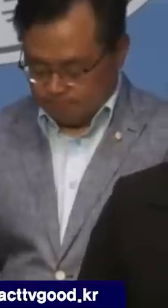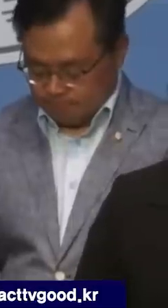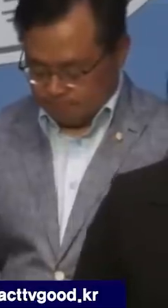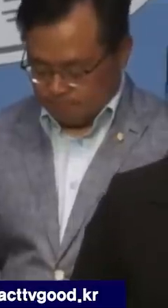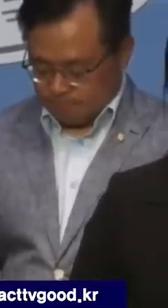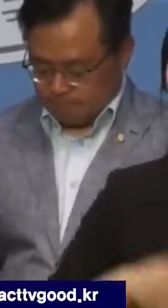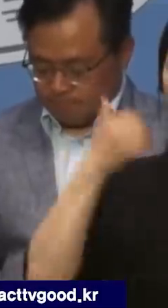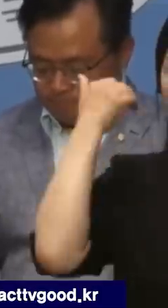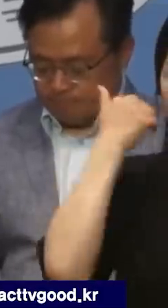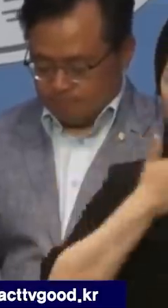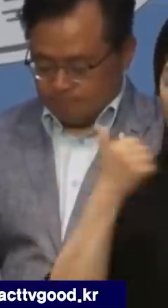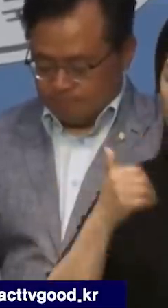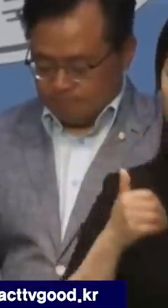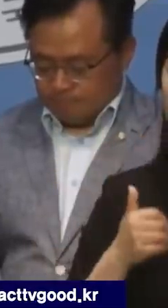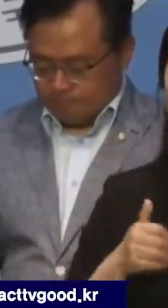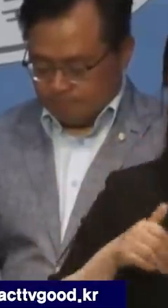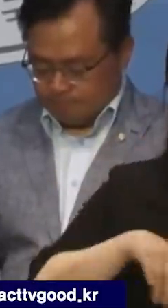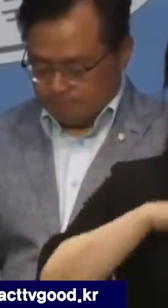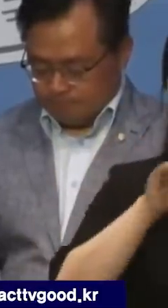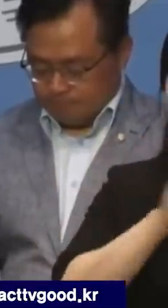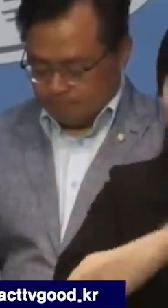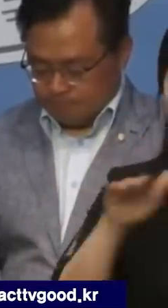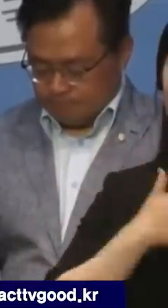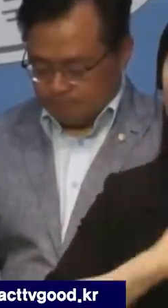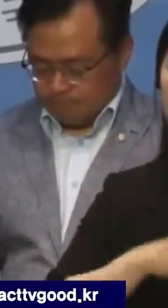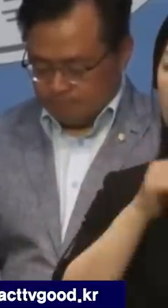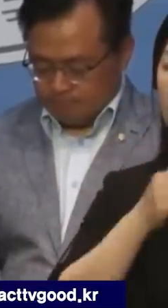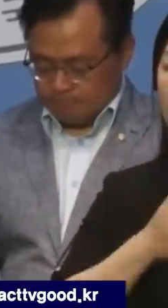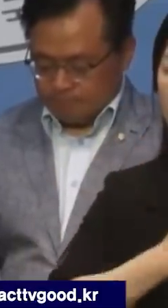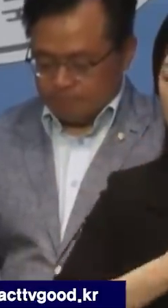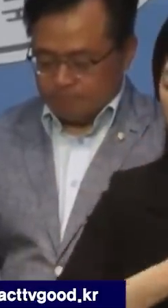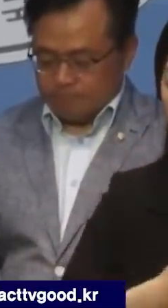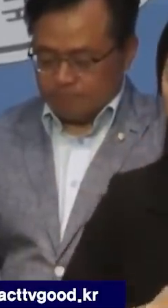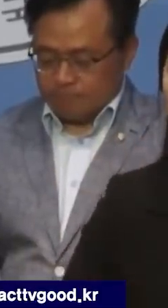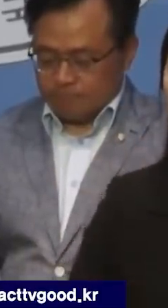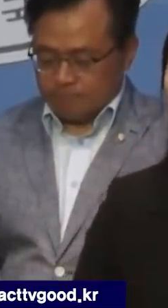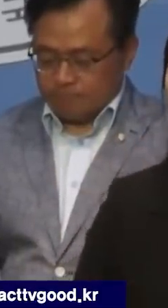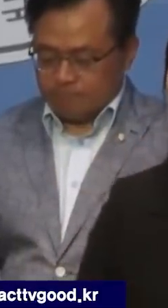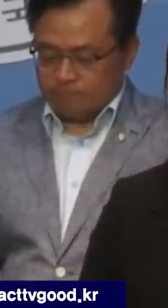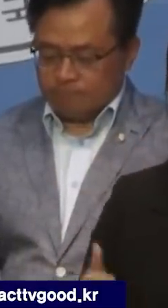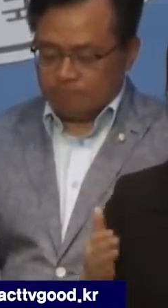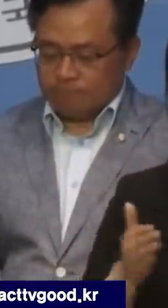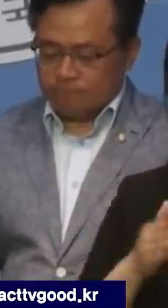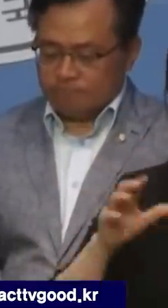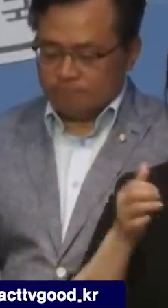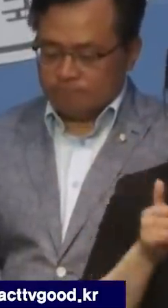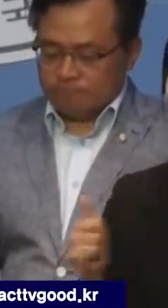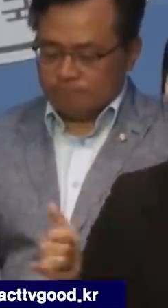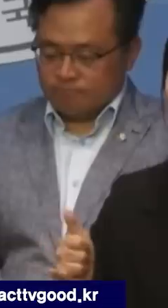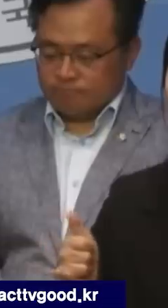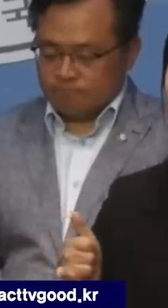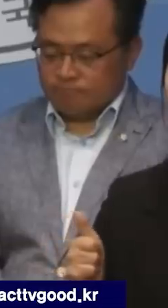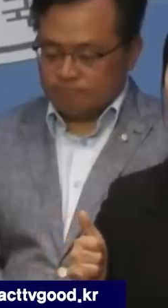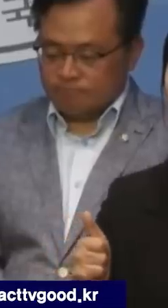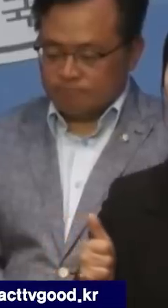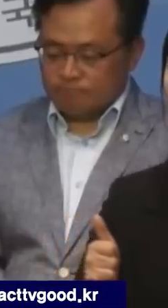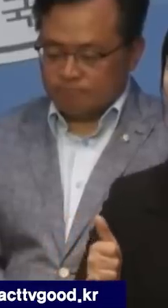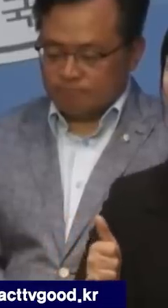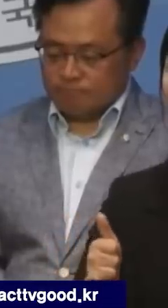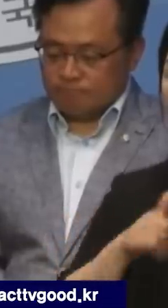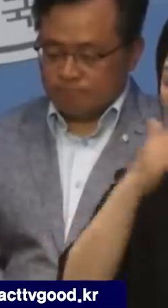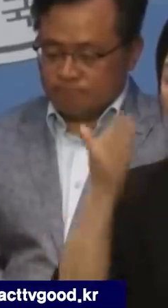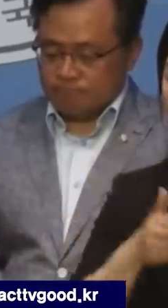이 누구나 아는 이 불안을 그래서 국민들이